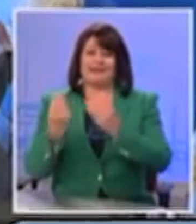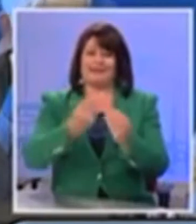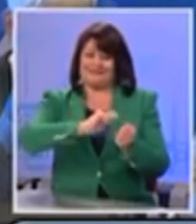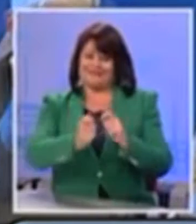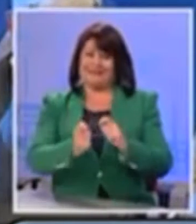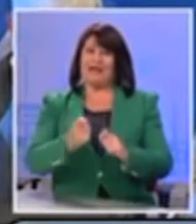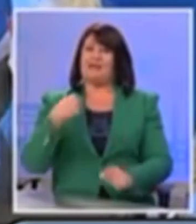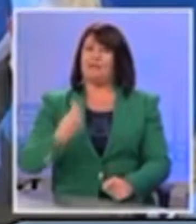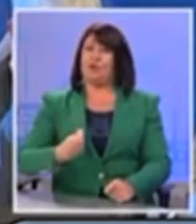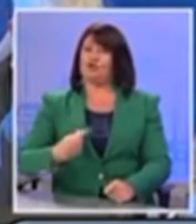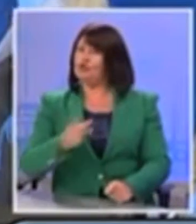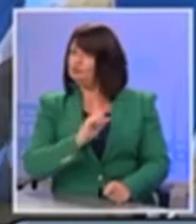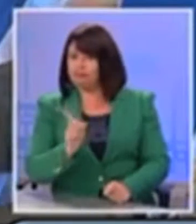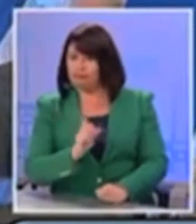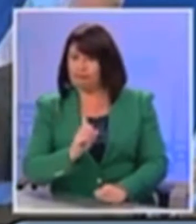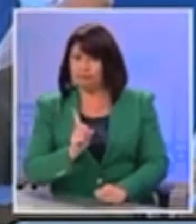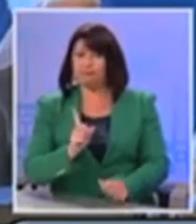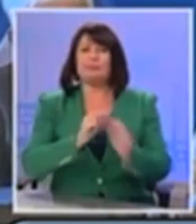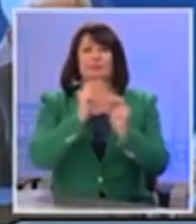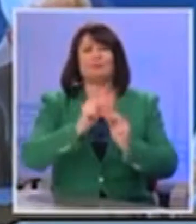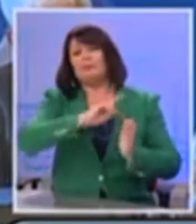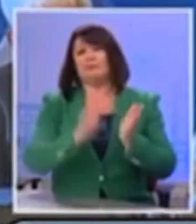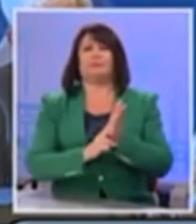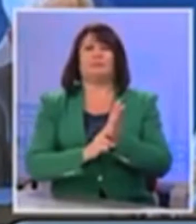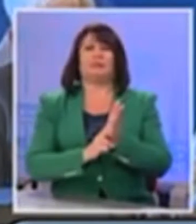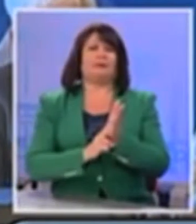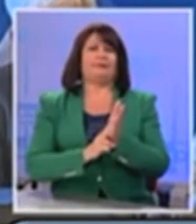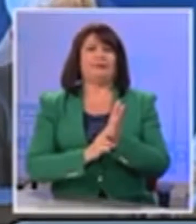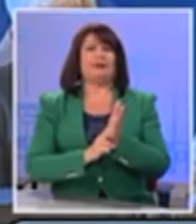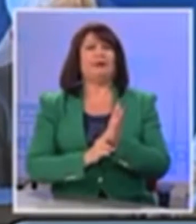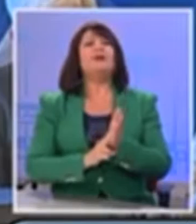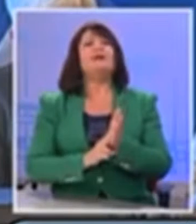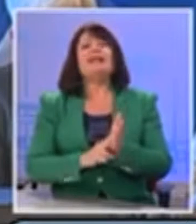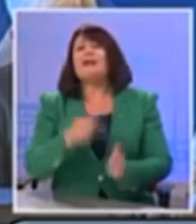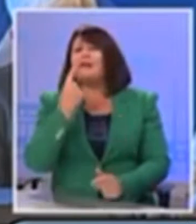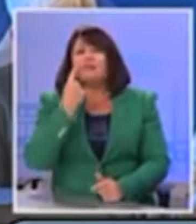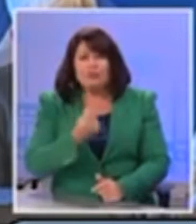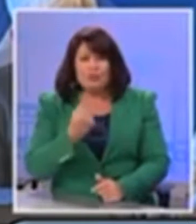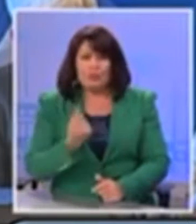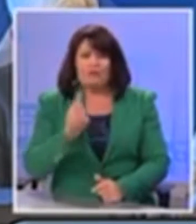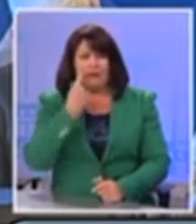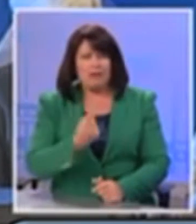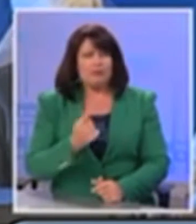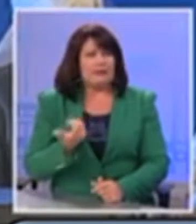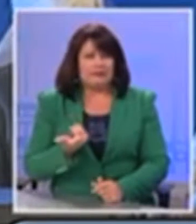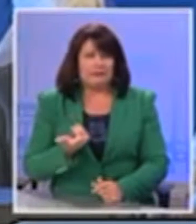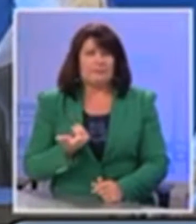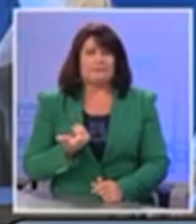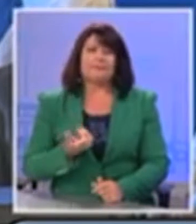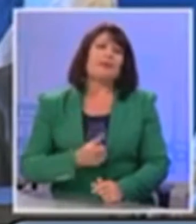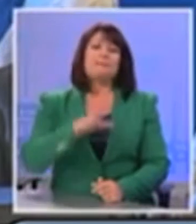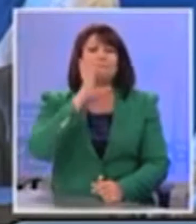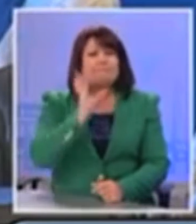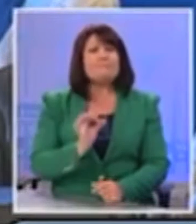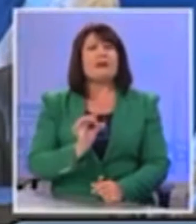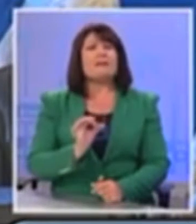la reproduction de ce qui a constitué une des causes fondamentales de